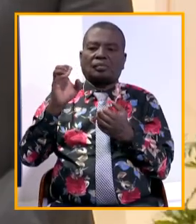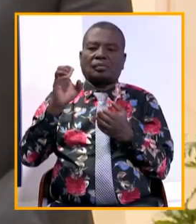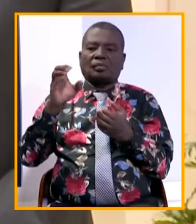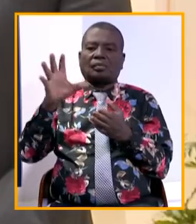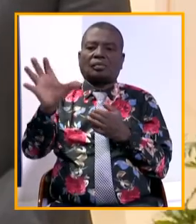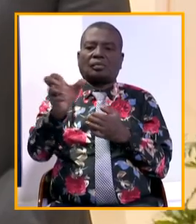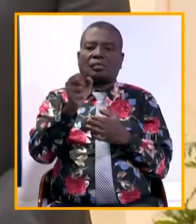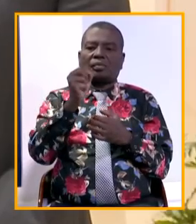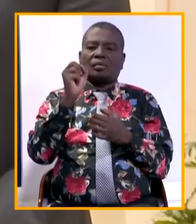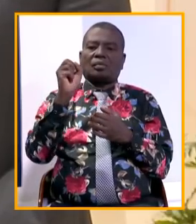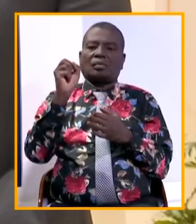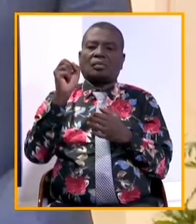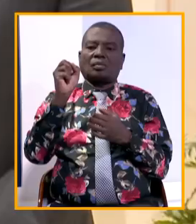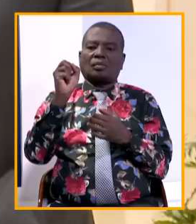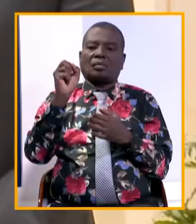saisir cette